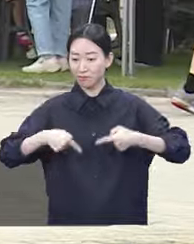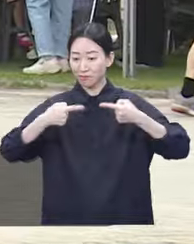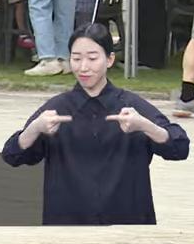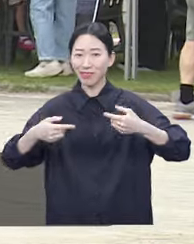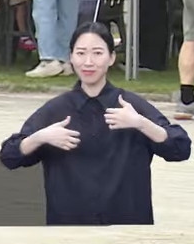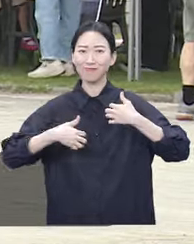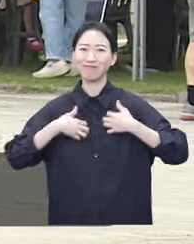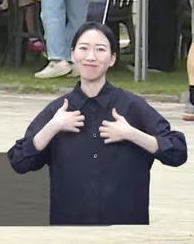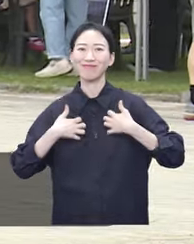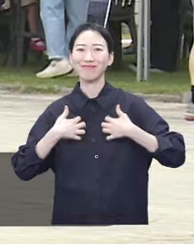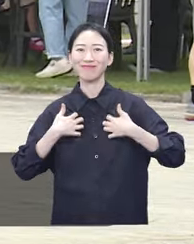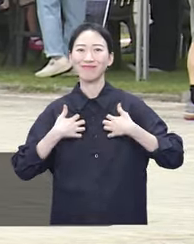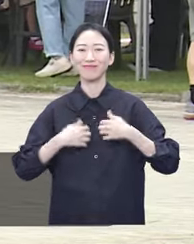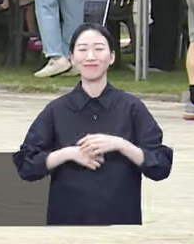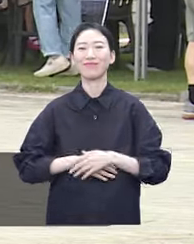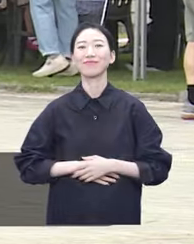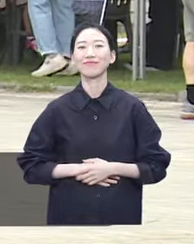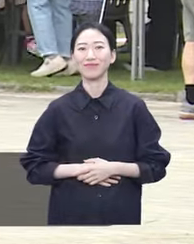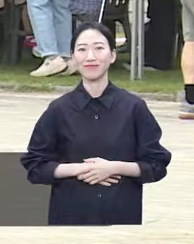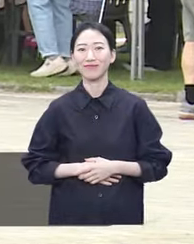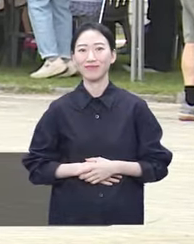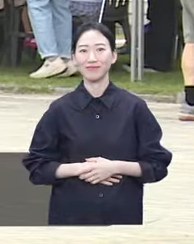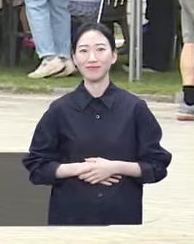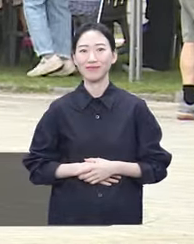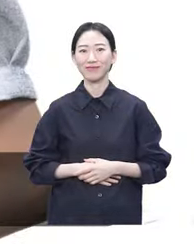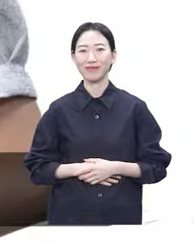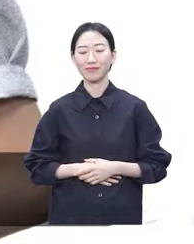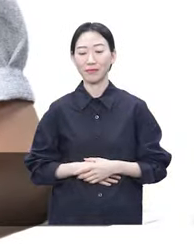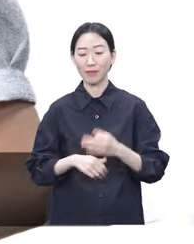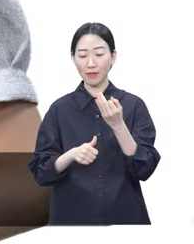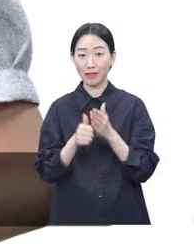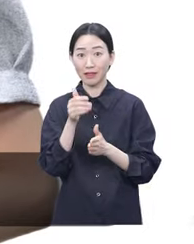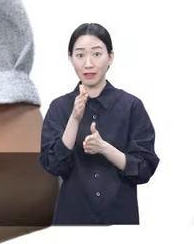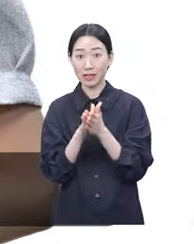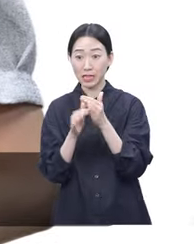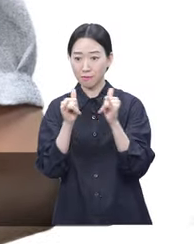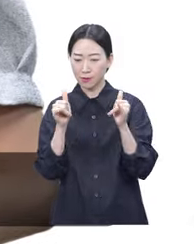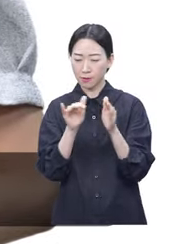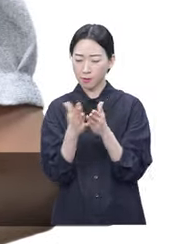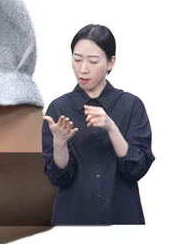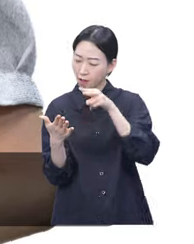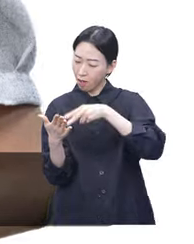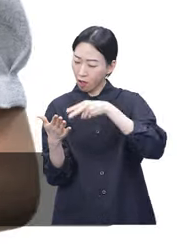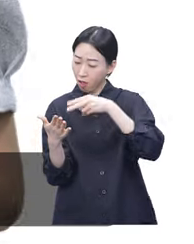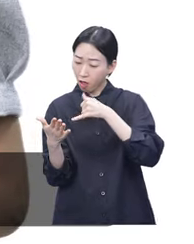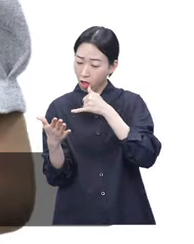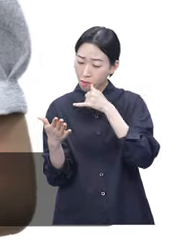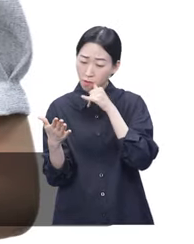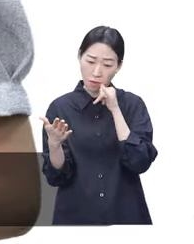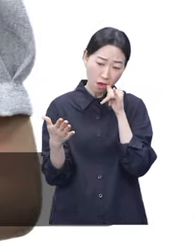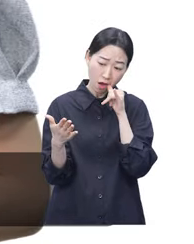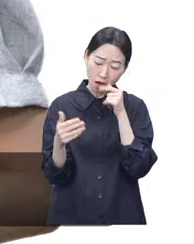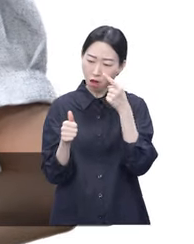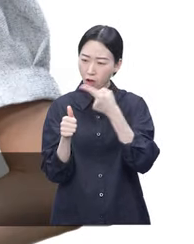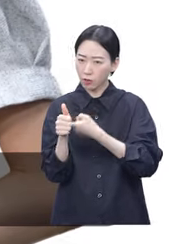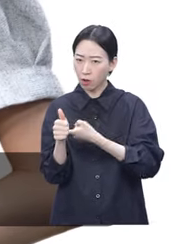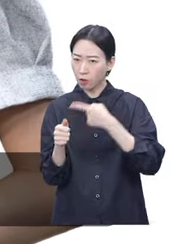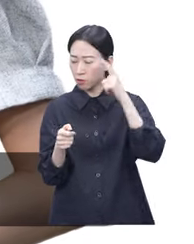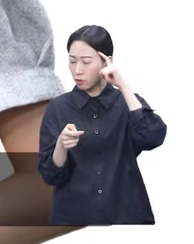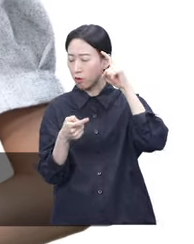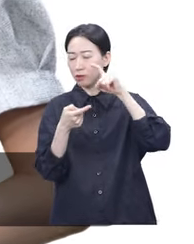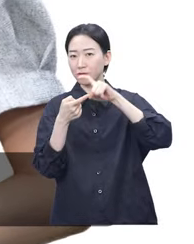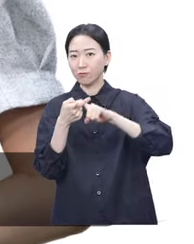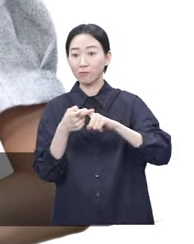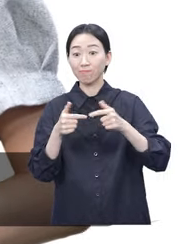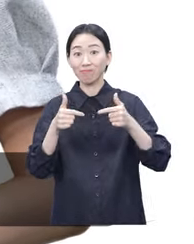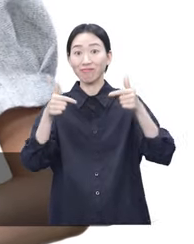다 즐기려면 정말 하루가 모자랐을 것 같은데요. 이 안양 시민이 책과 한 뼘 더 가까워지고 책과